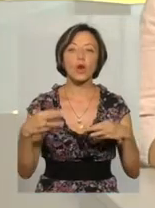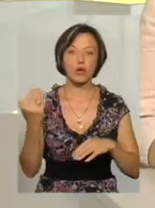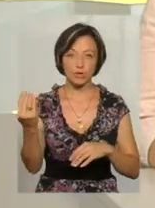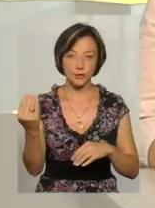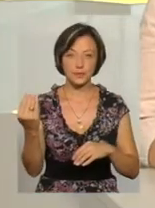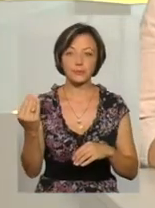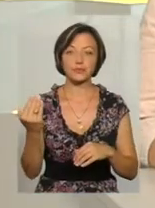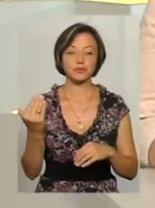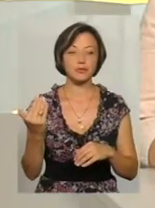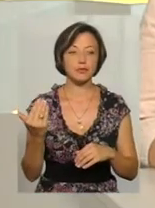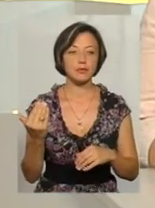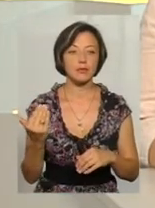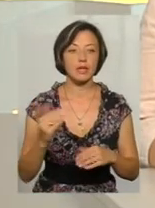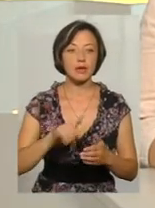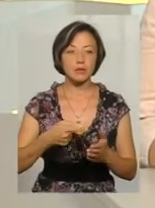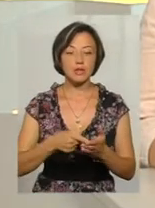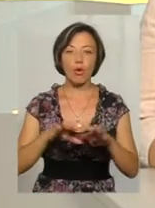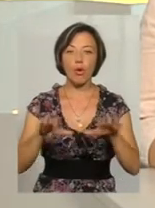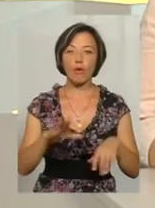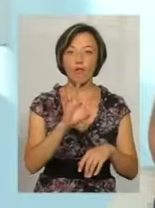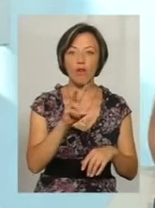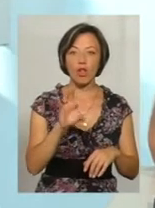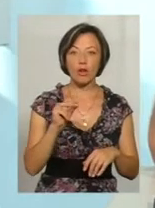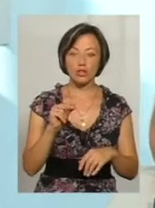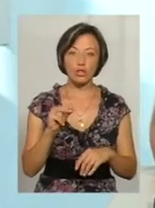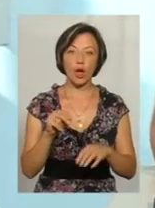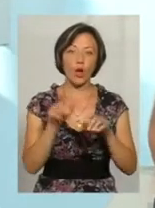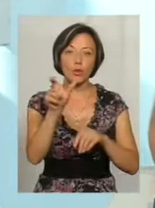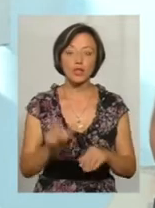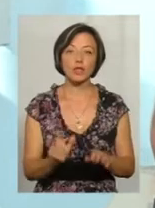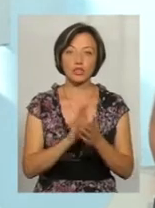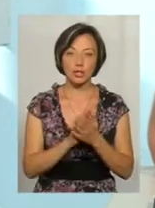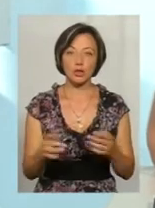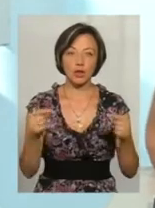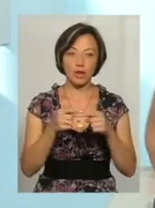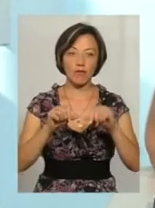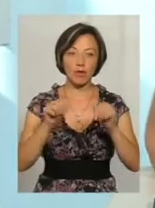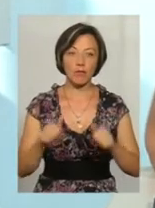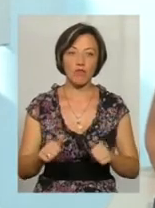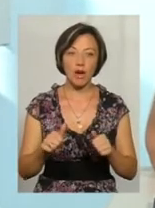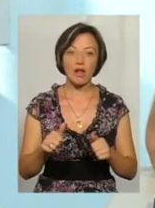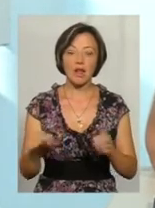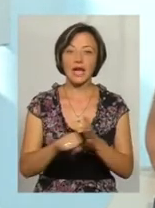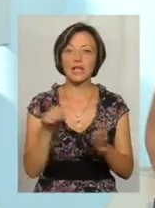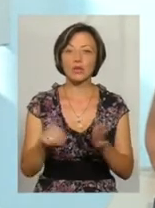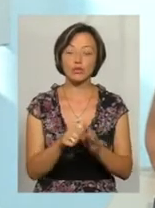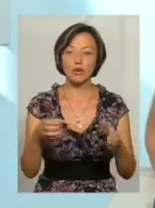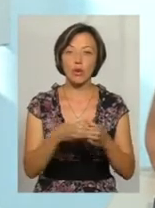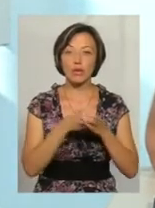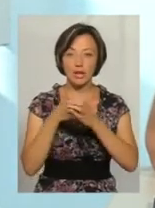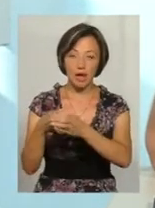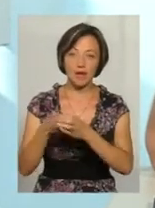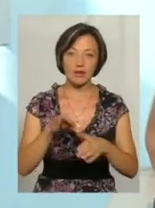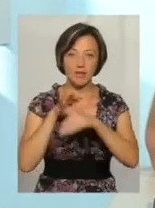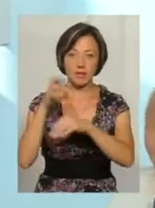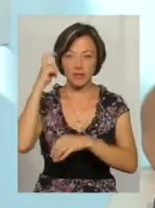уряду, представити до грамоти уряду міського голову Волочиська, людина, яка чисто конкретно формувала тут тітушні отряди, везла в Київ і там з